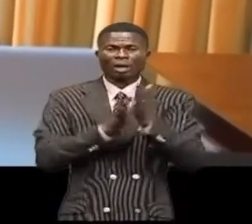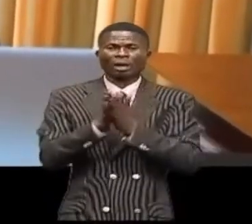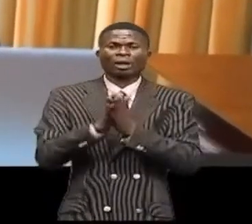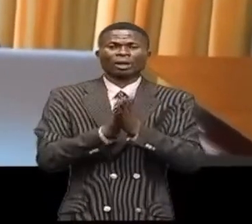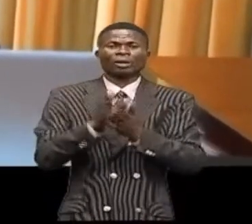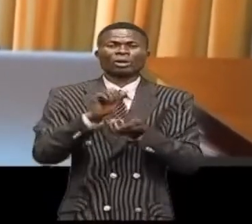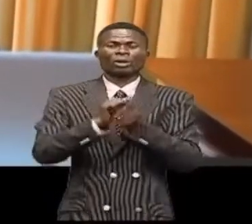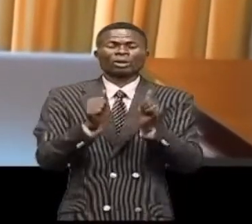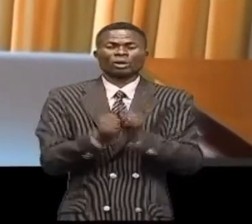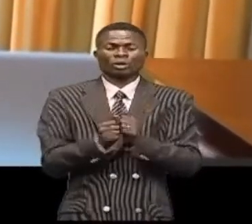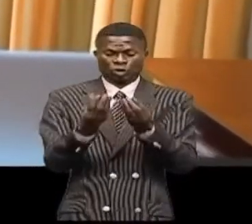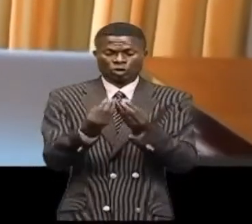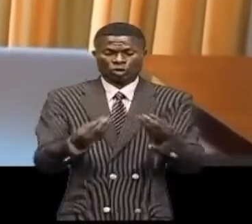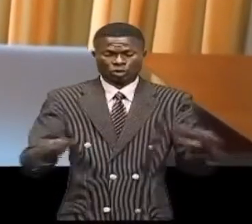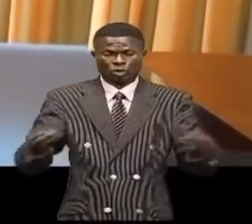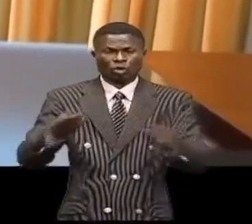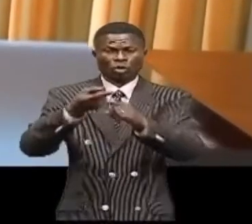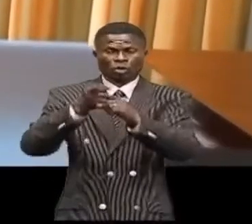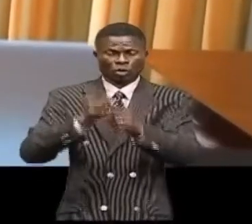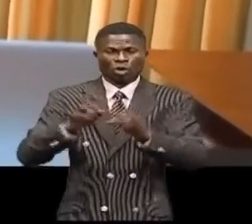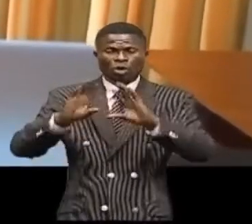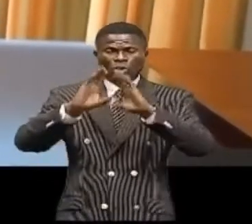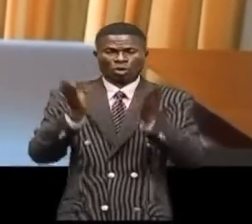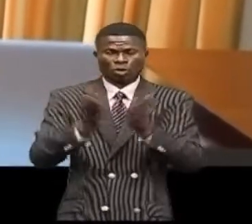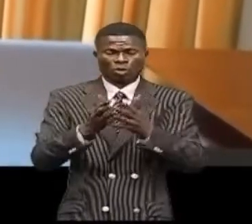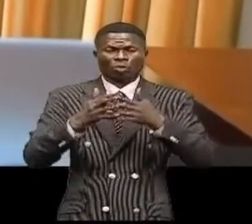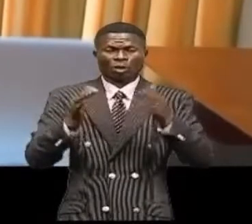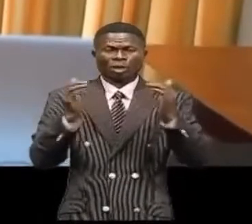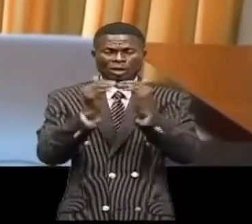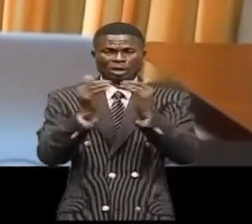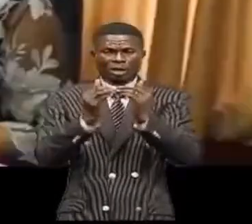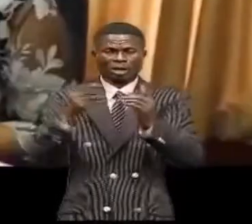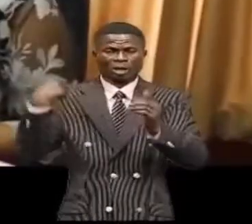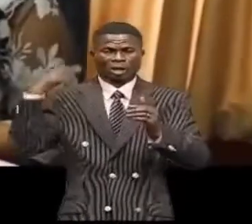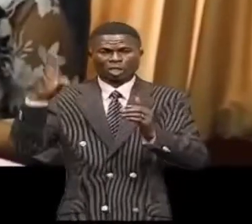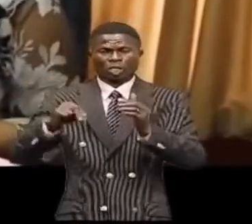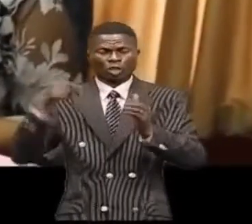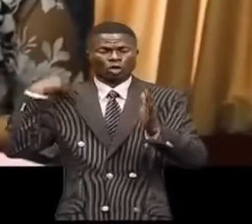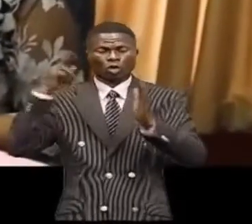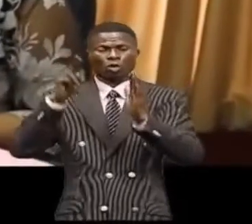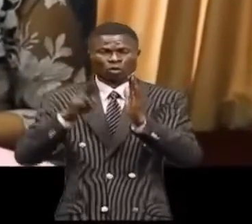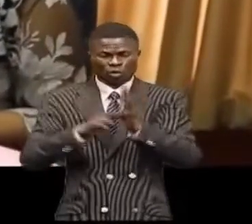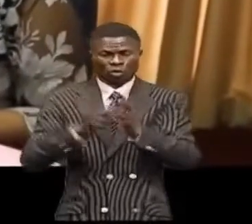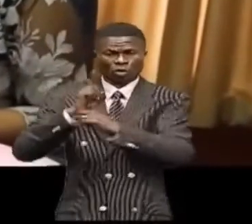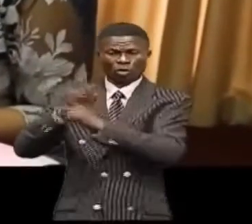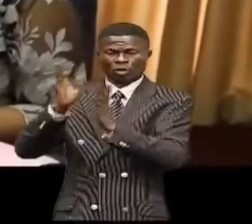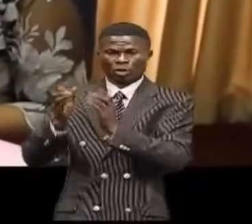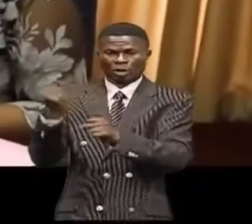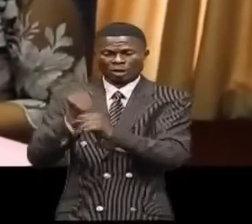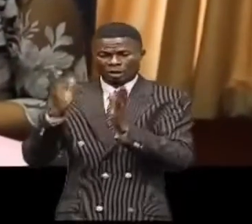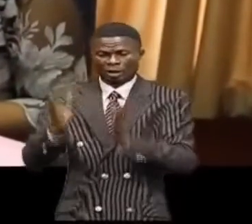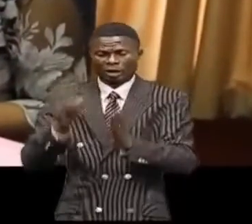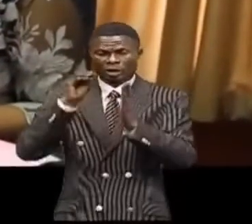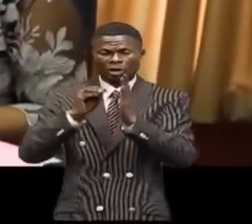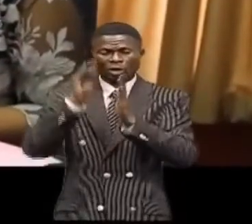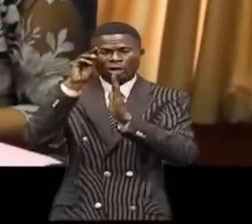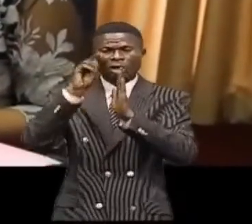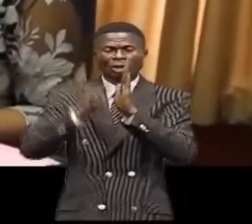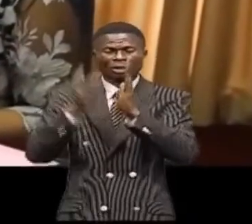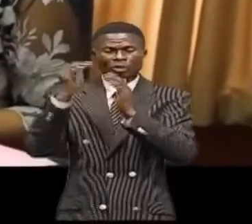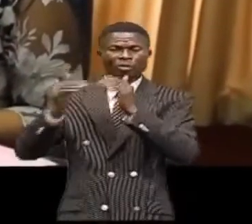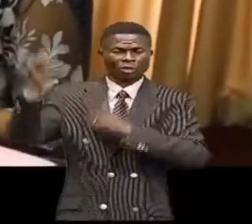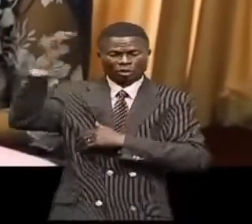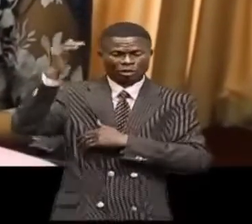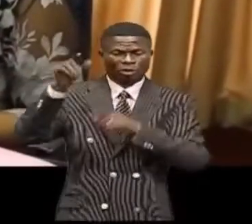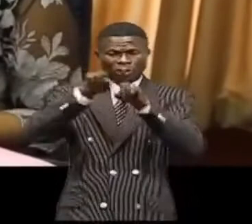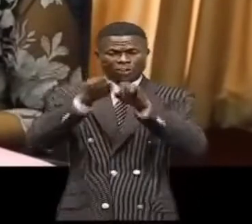sur les résolutions issues de la commission paritaire, banque gouvernementale, banque syndicale, du personnel de l'enseignement supérieur et